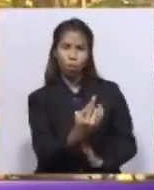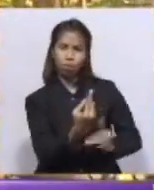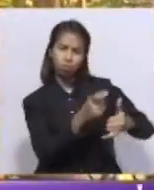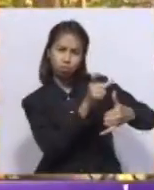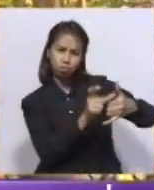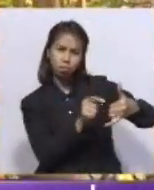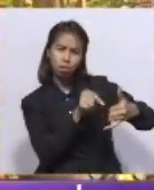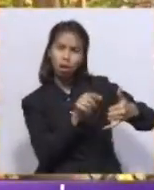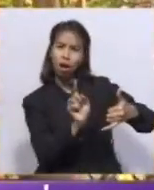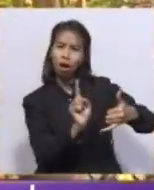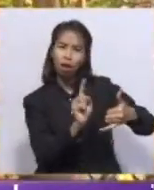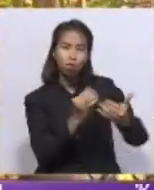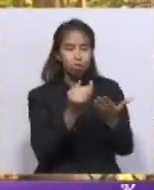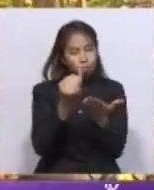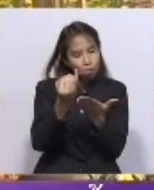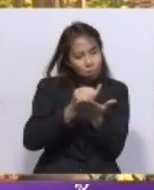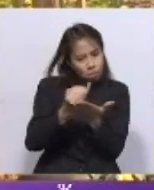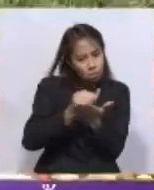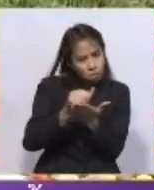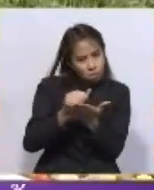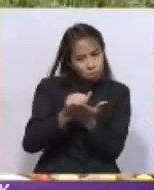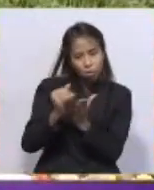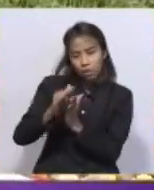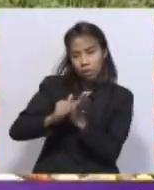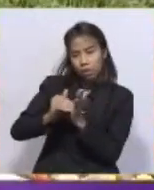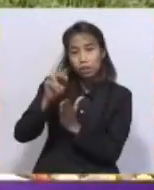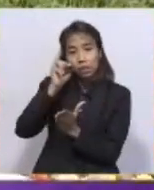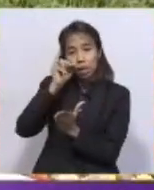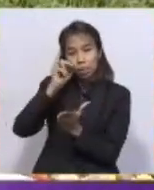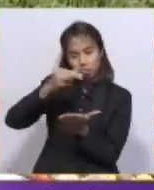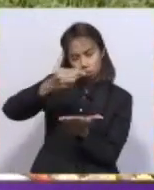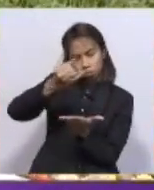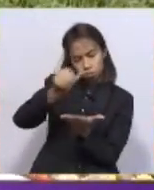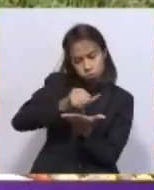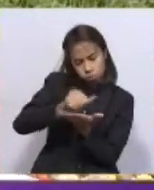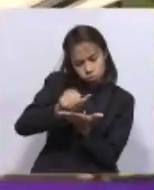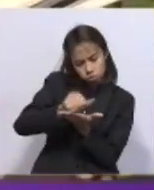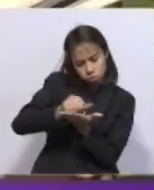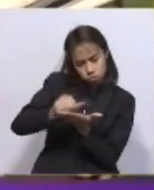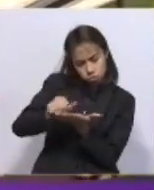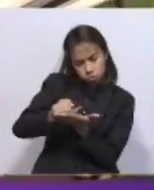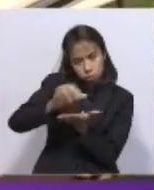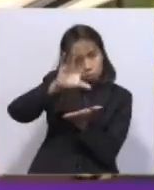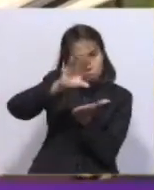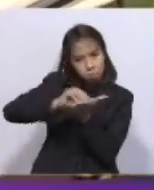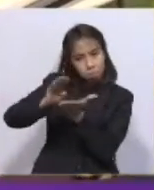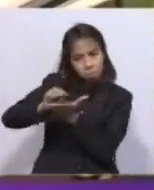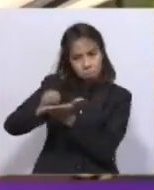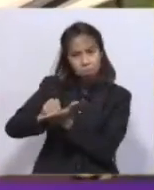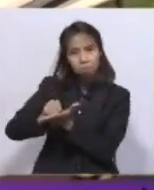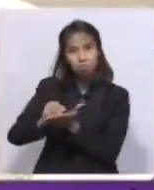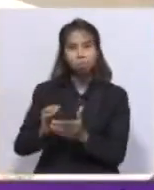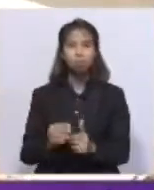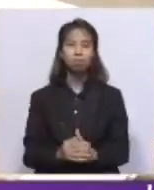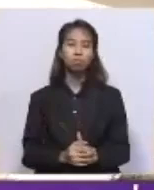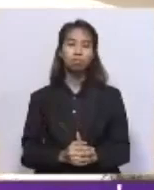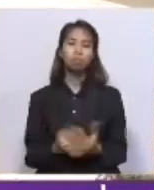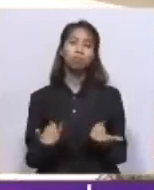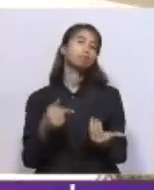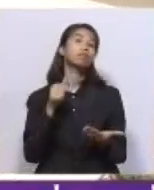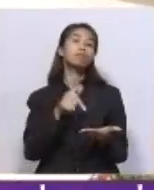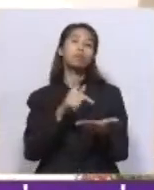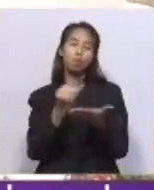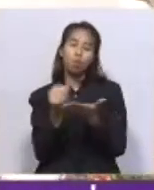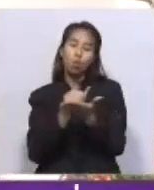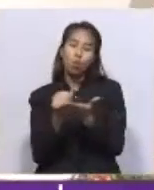ที่เลือกใช้วิธีการวาดภาพด้วยสีน้ำนะครับเป็นการบันทึกเรื่องราวความทรงจำที่เกิดขึ้นภายในงานครับ อย่างนี้เรา